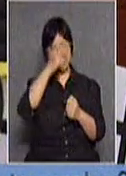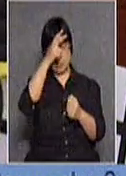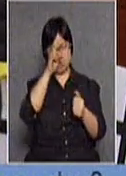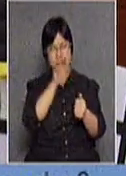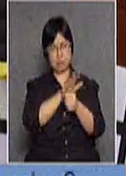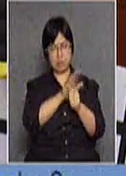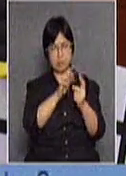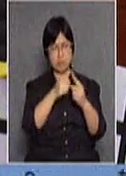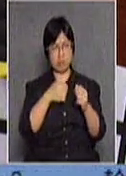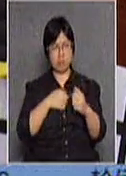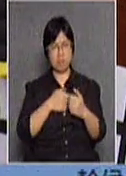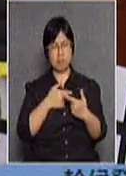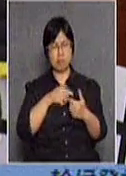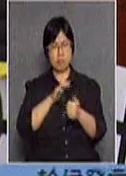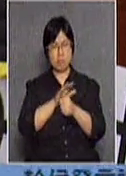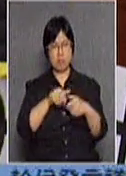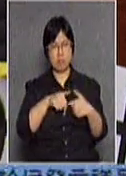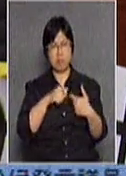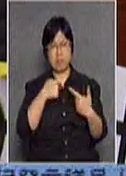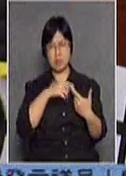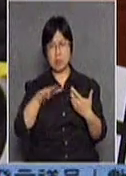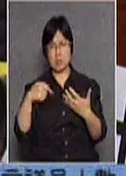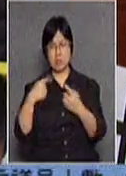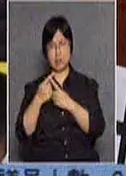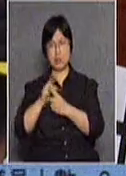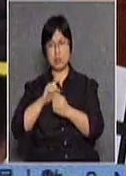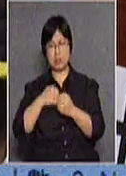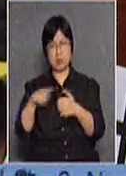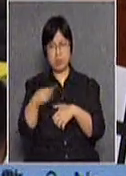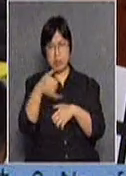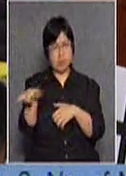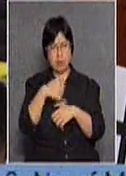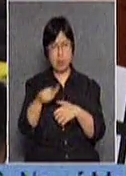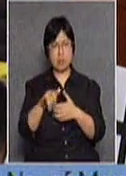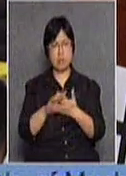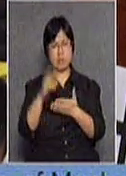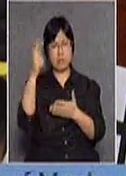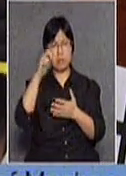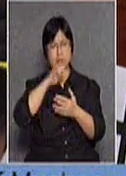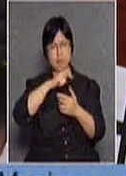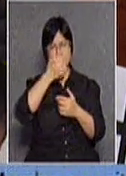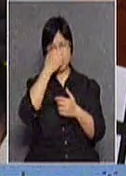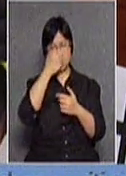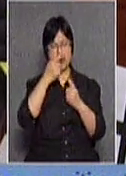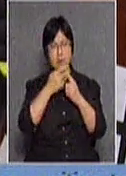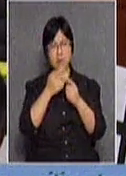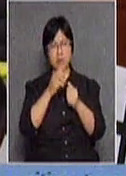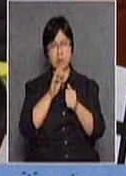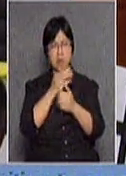出頭，我哋就要人民自己奔走。成日話香港人唔愛國，